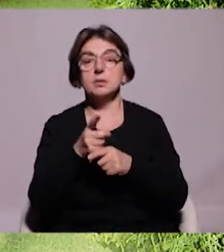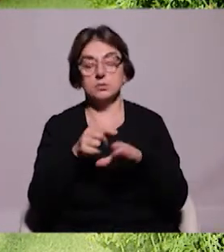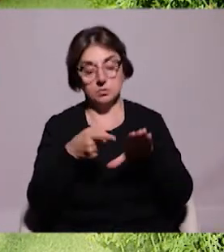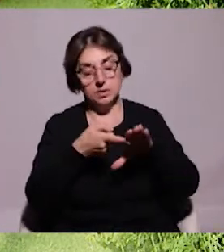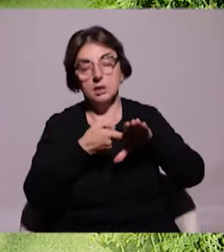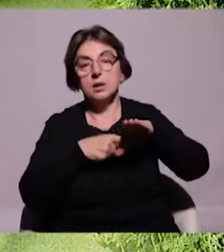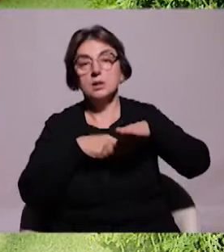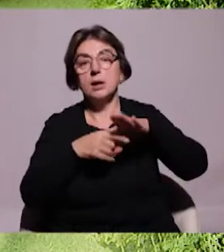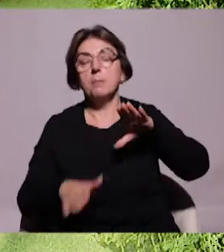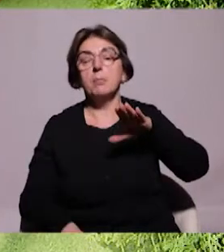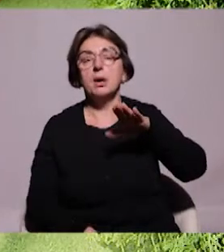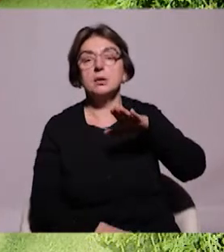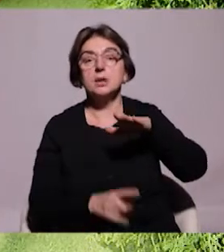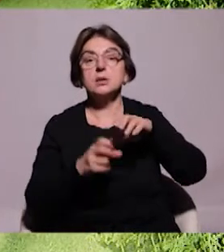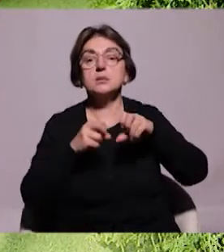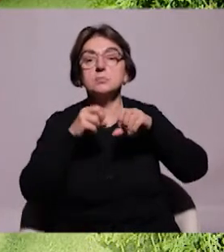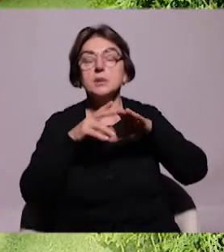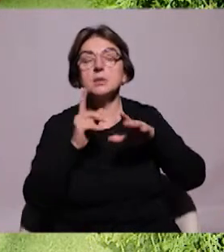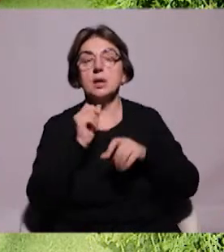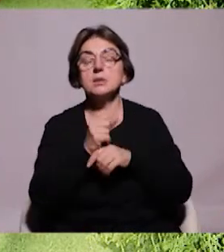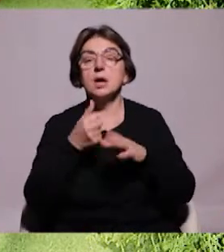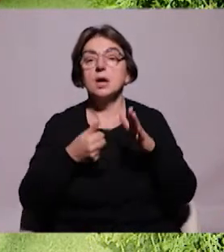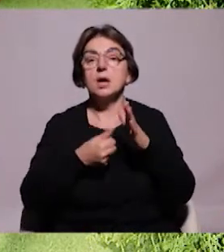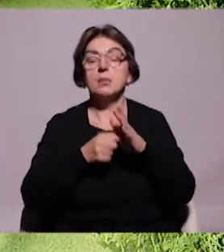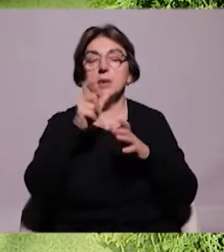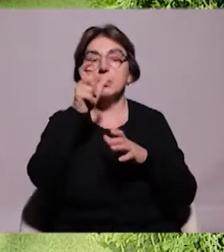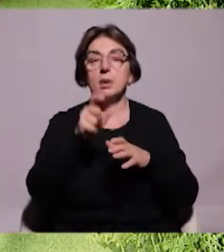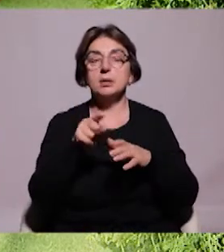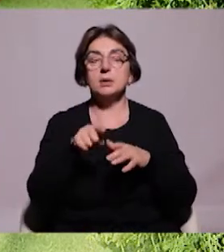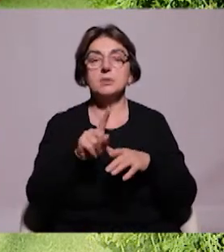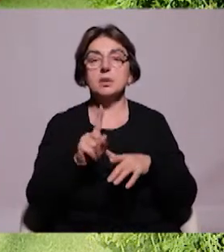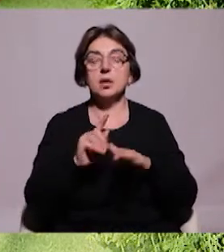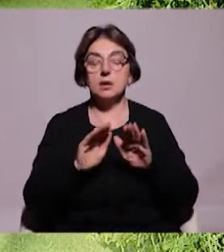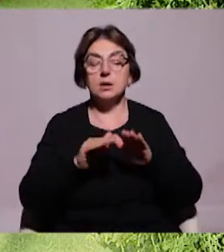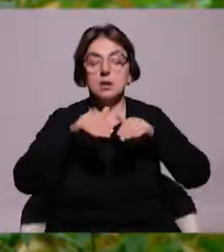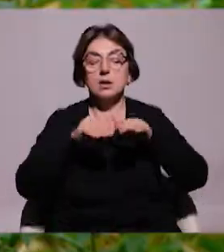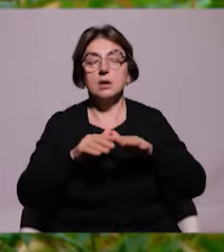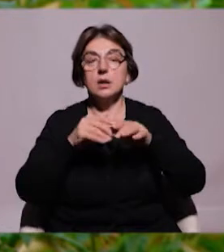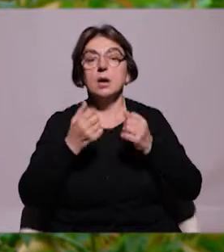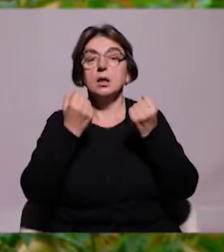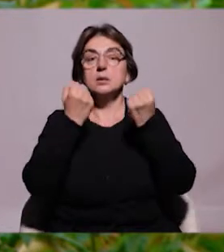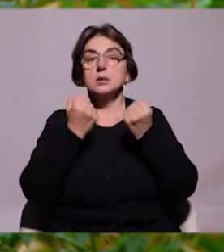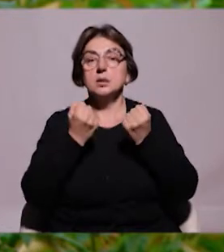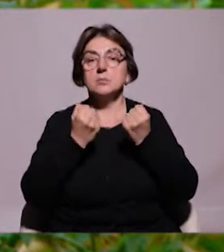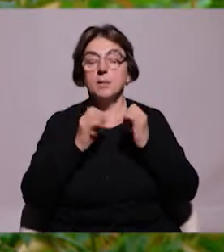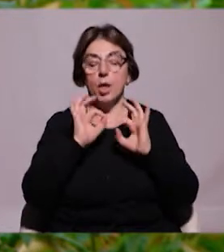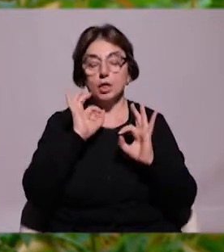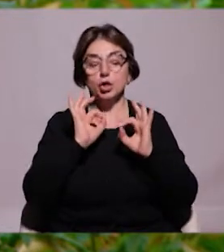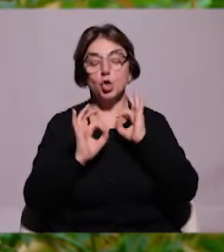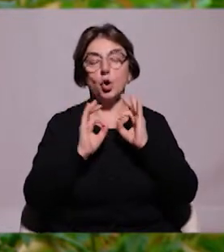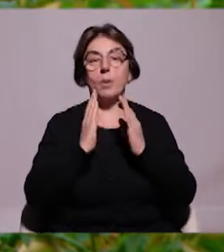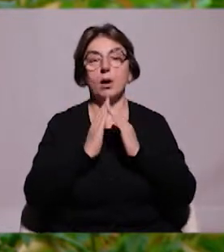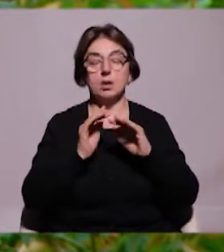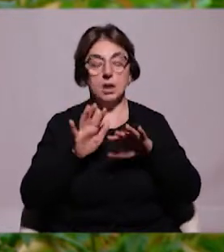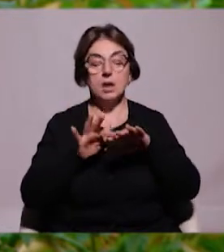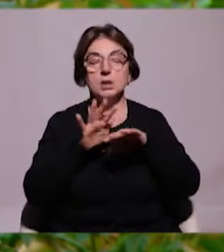თაღს? ერთგვარი ამორტიზატორის როლს ასრულებს, ვინაიდან ამ შემთხვევაში სიმძიმე თანაბრად ნაწილდება თითებსა